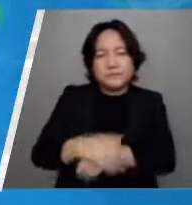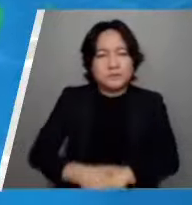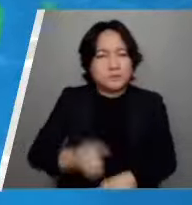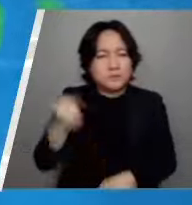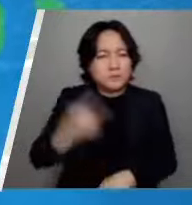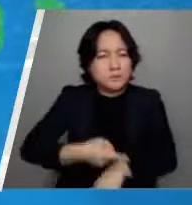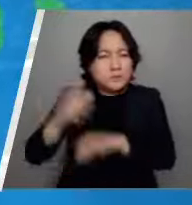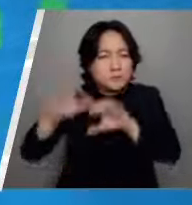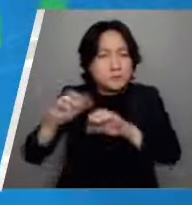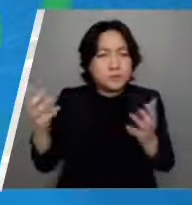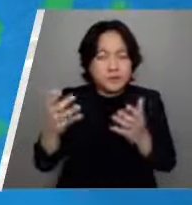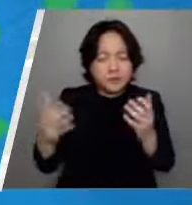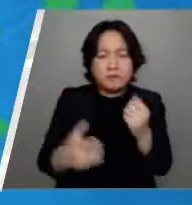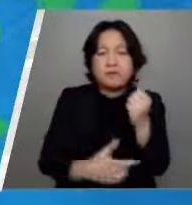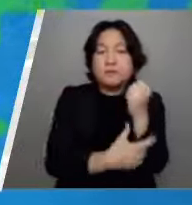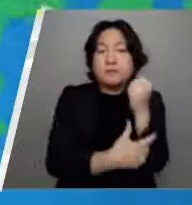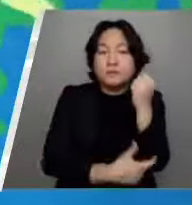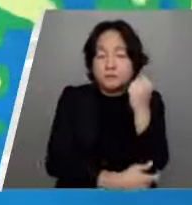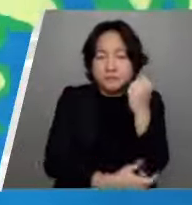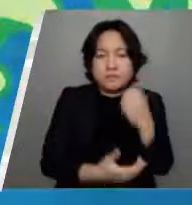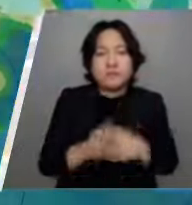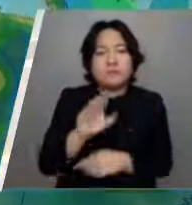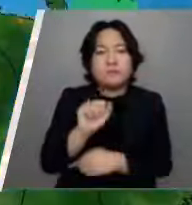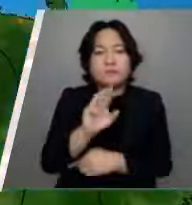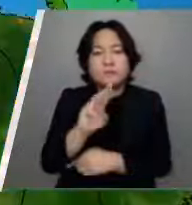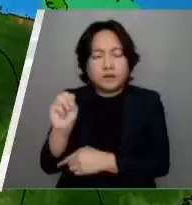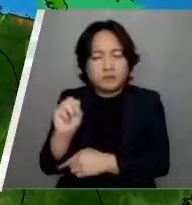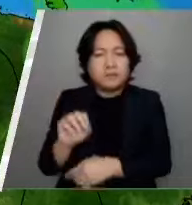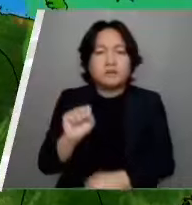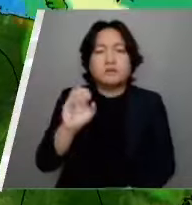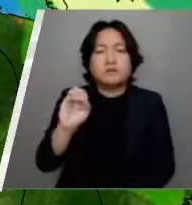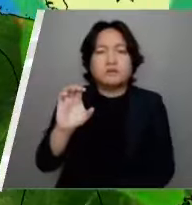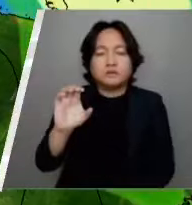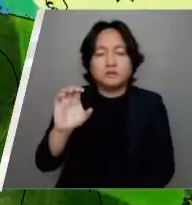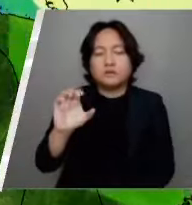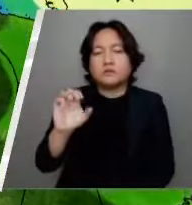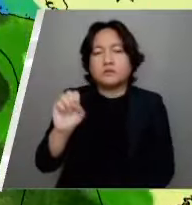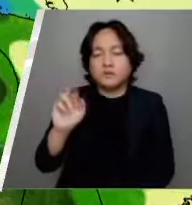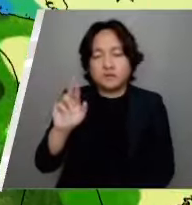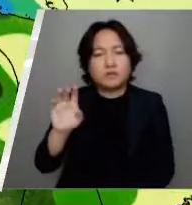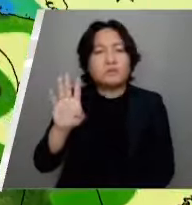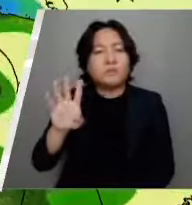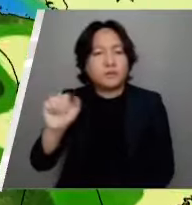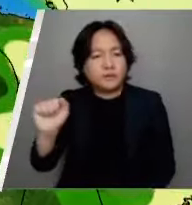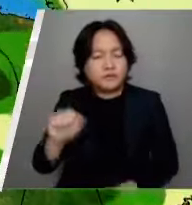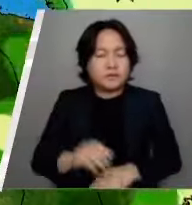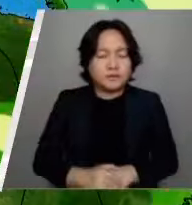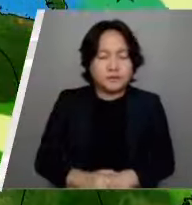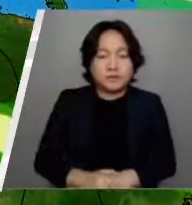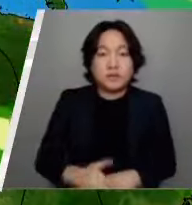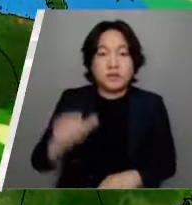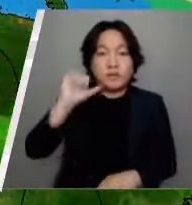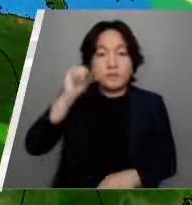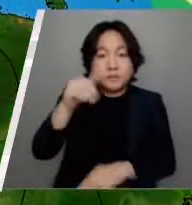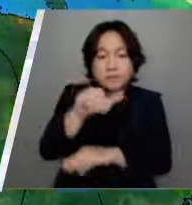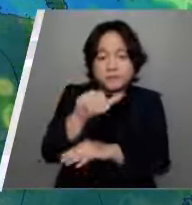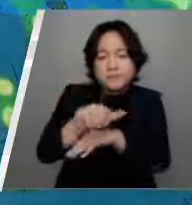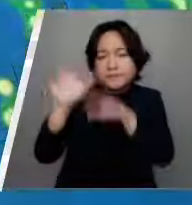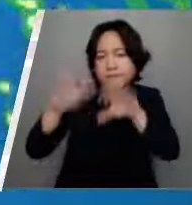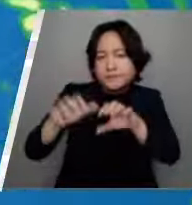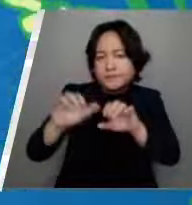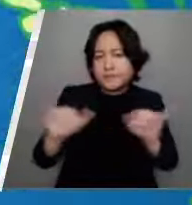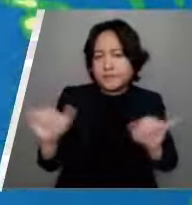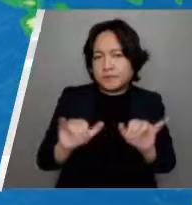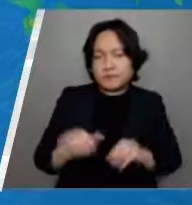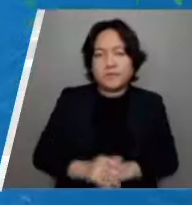ng Zamboanga Peninsula, Barm at Soxarjet. Halos buong Visayas rin ang posibleng ulanin bukas ng hapon. Kalat-kalat naman ang ulan